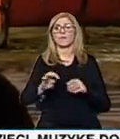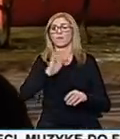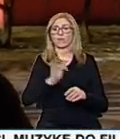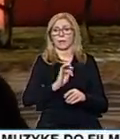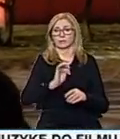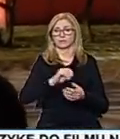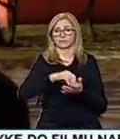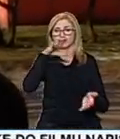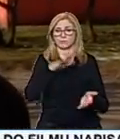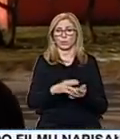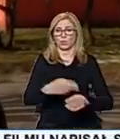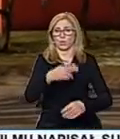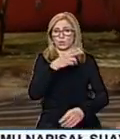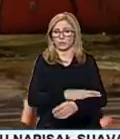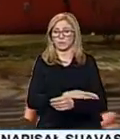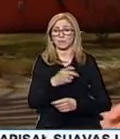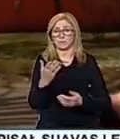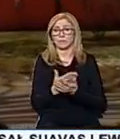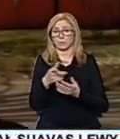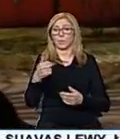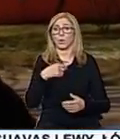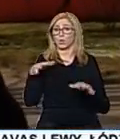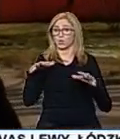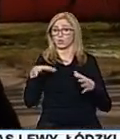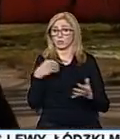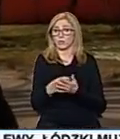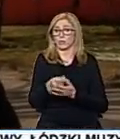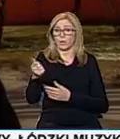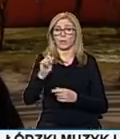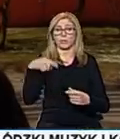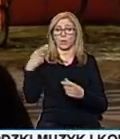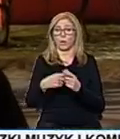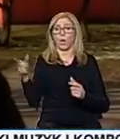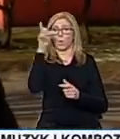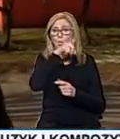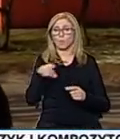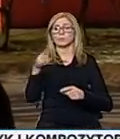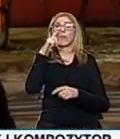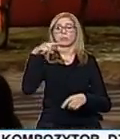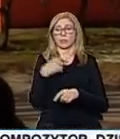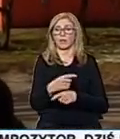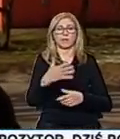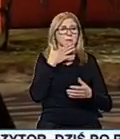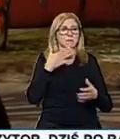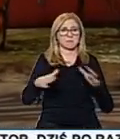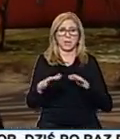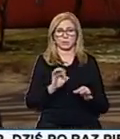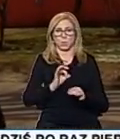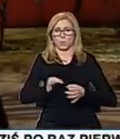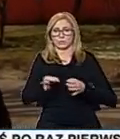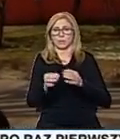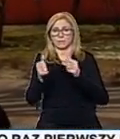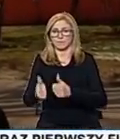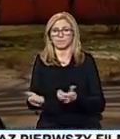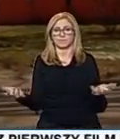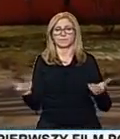indywidualną własność, własność notarialną, także my za to kupę pieniędzy płacimy w roku. No i ludzie zdecydowali, że jednak nie ma gdzie samochodów trzymać.